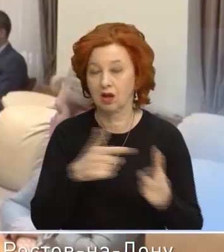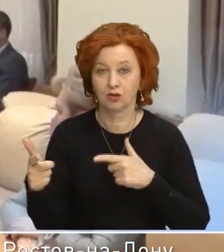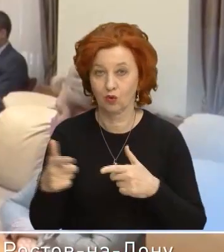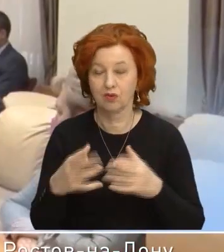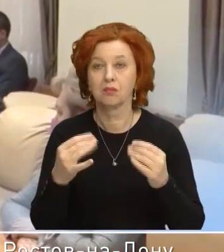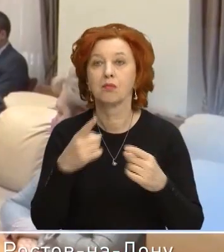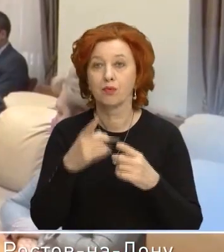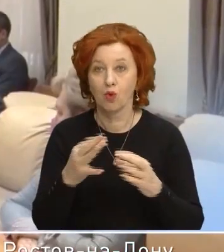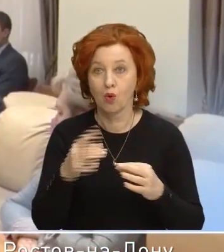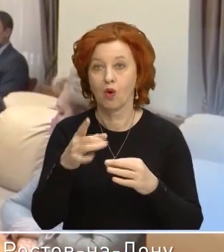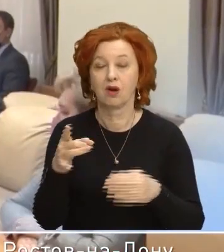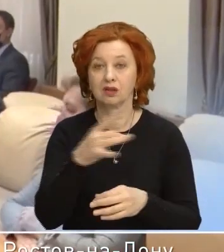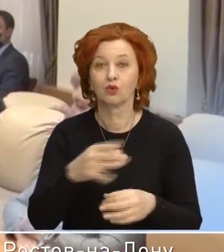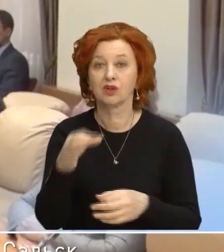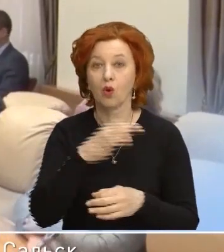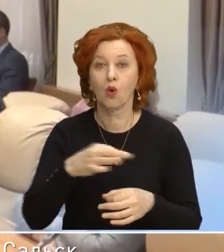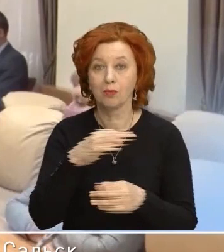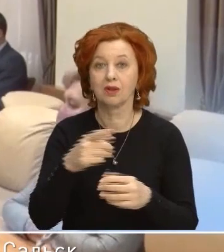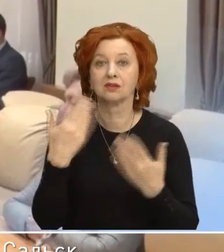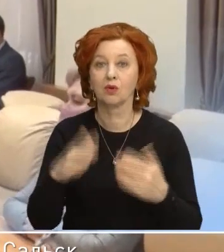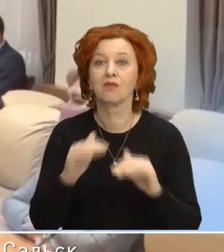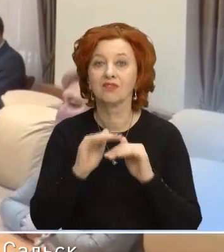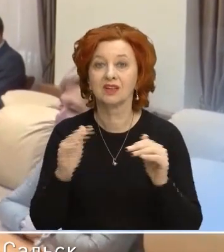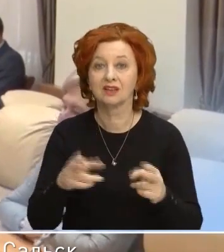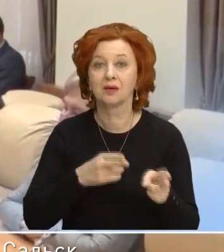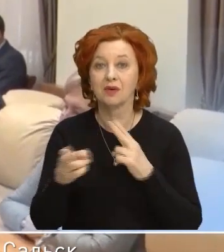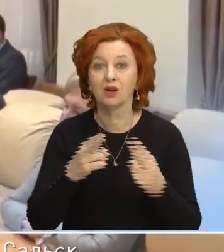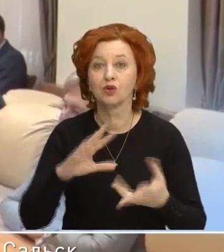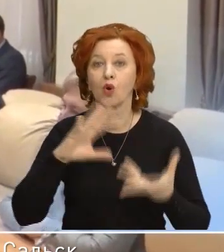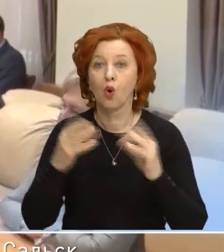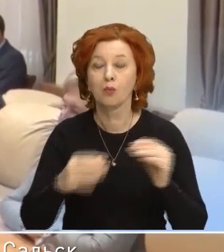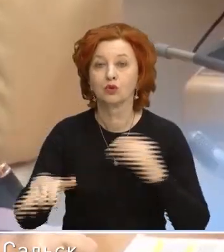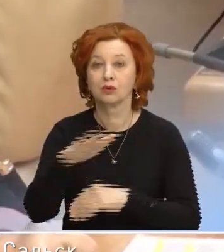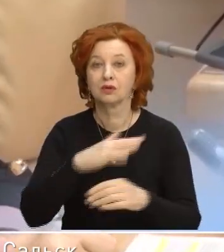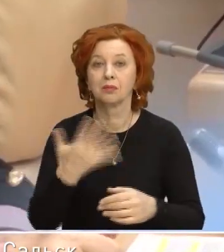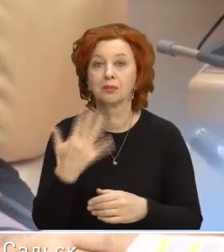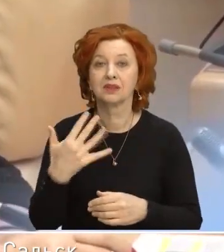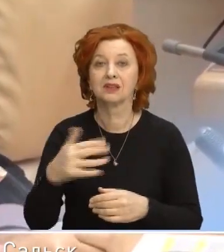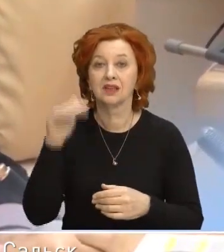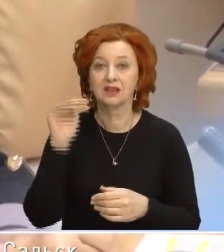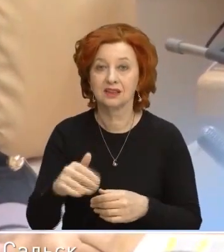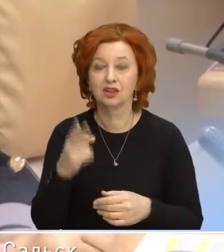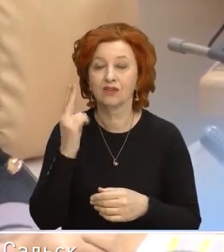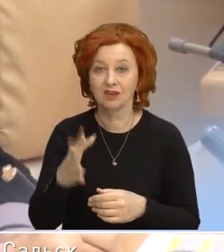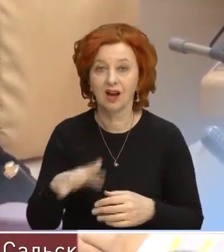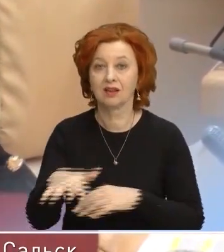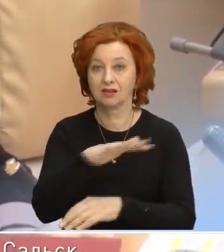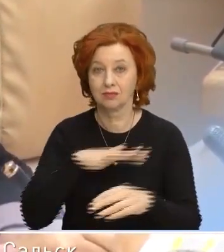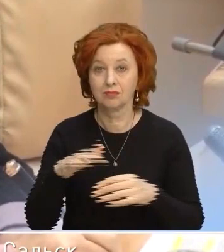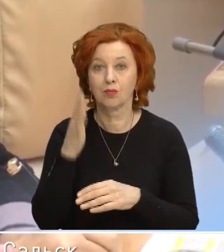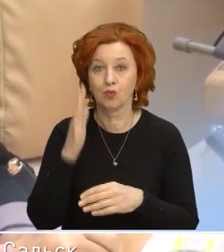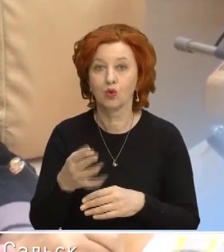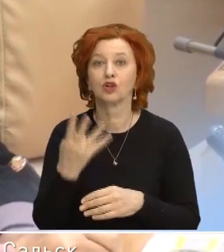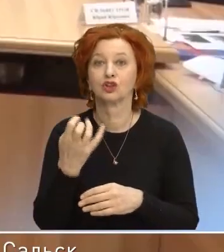По данным Минстроя региона, в областном детском хирургическом центре общей площадью более 50 тысяч квадратных метров